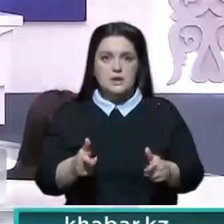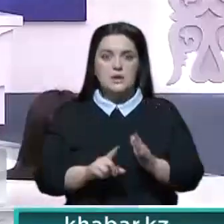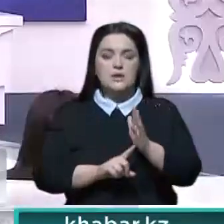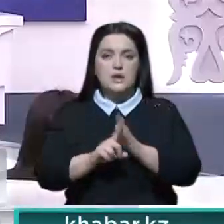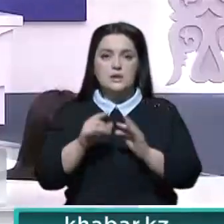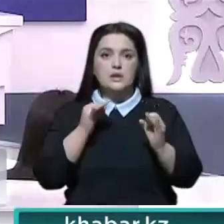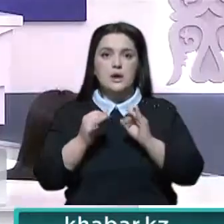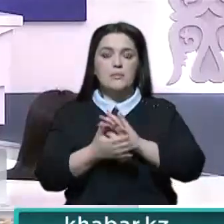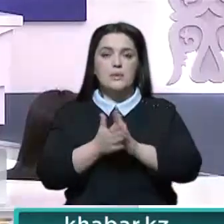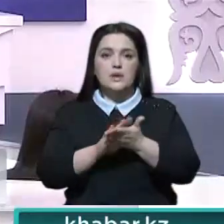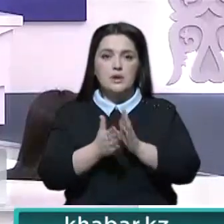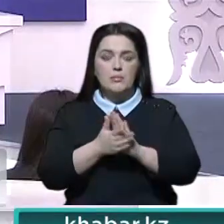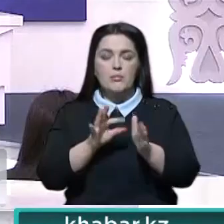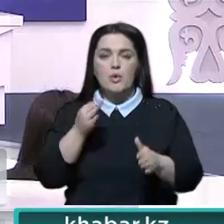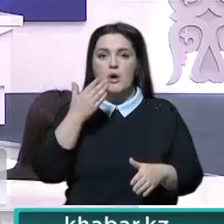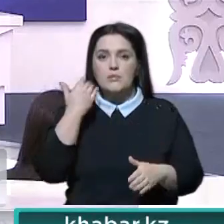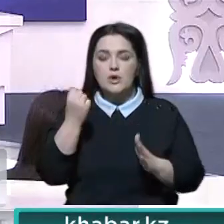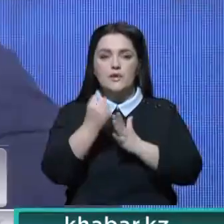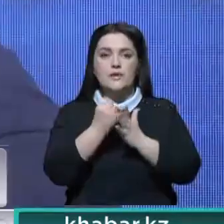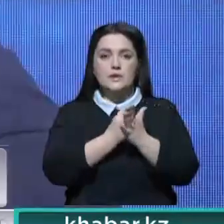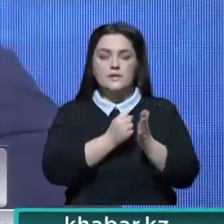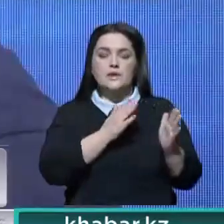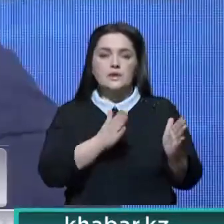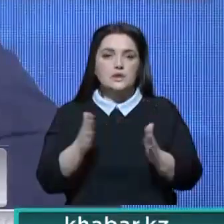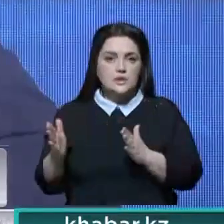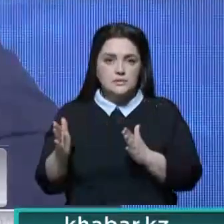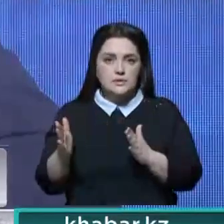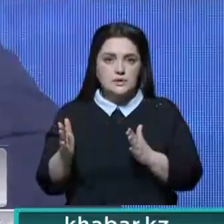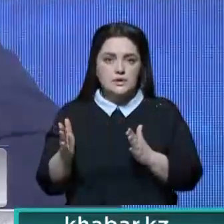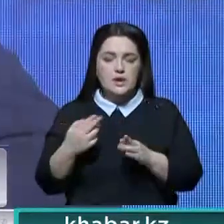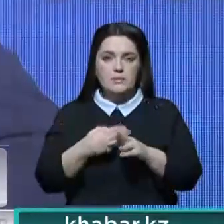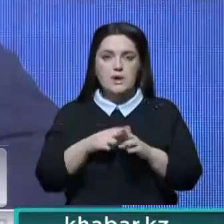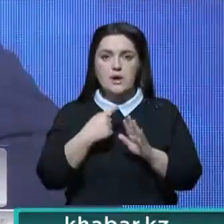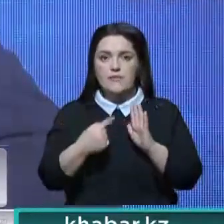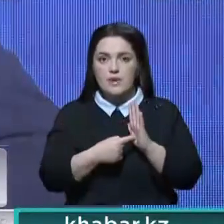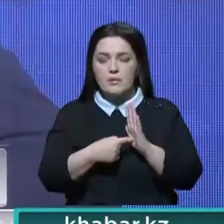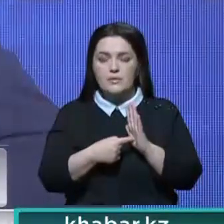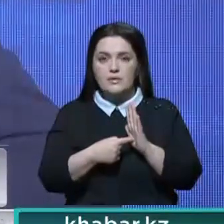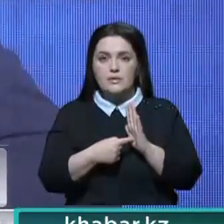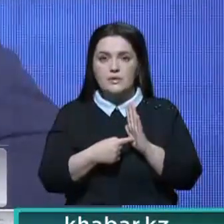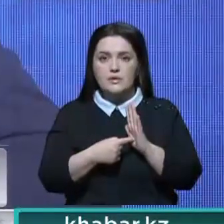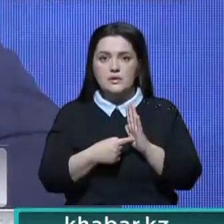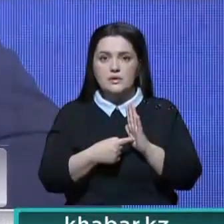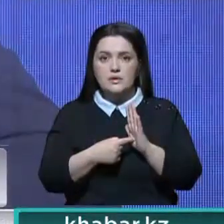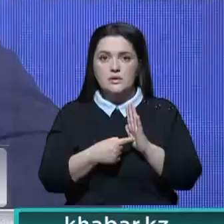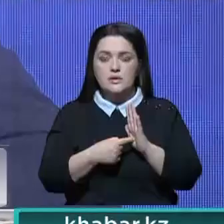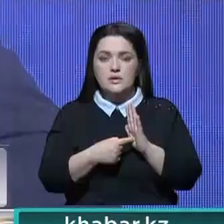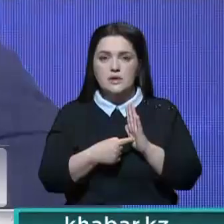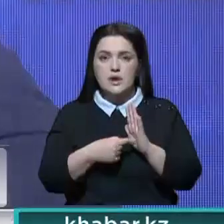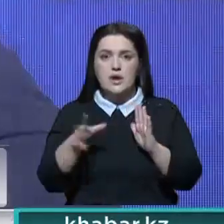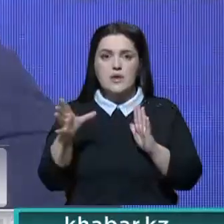начать переговоры по облегчению визового режима. И этот вопрос является предметом практически